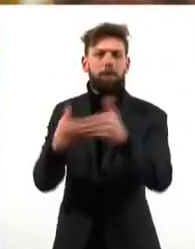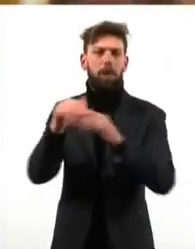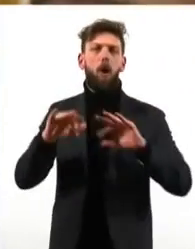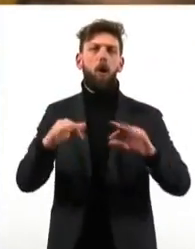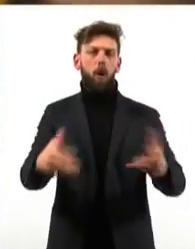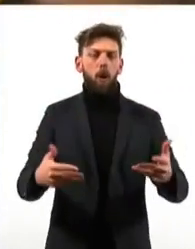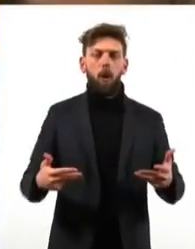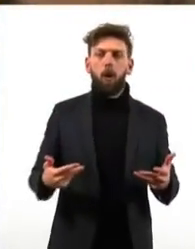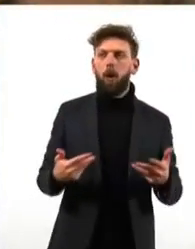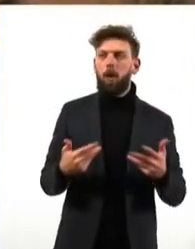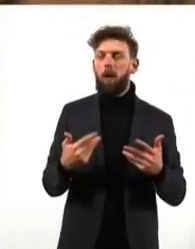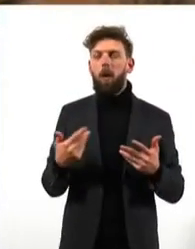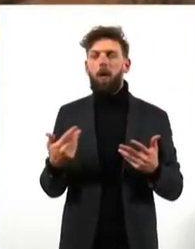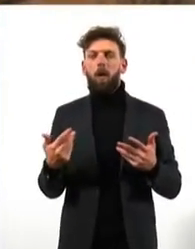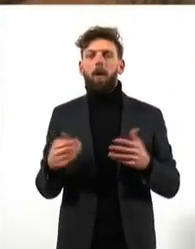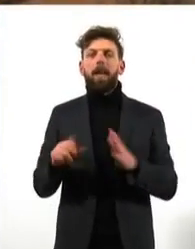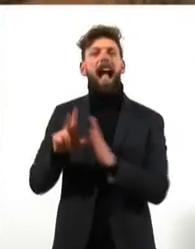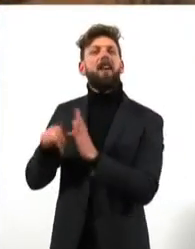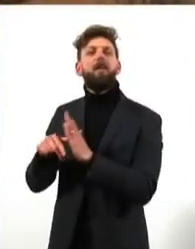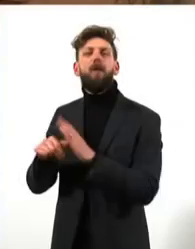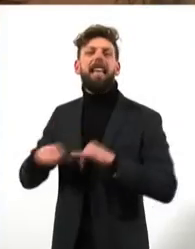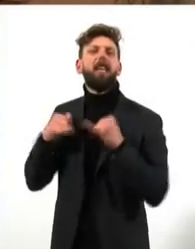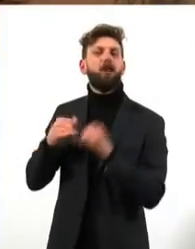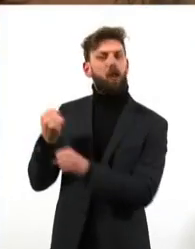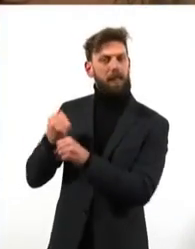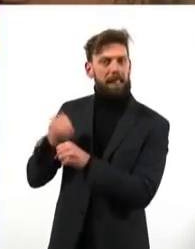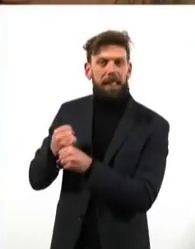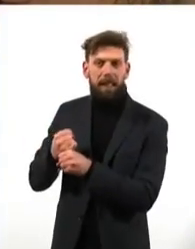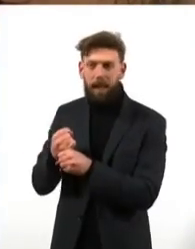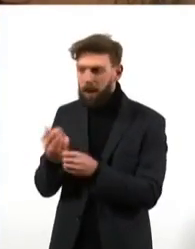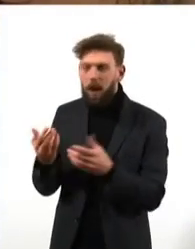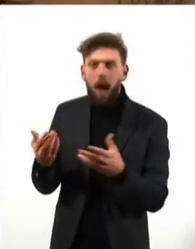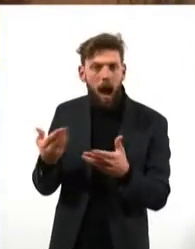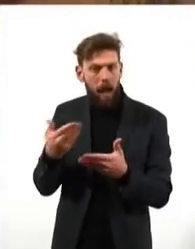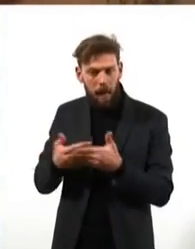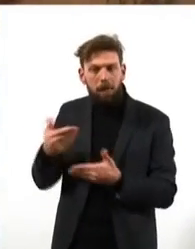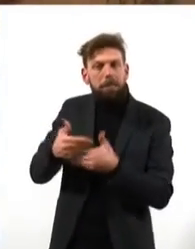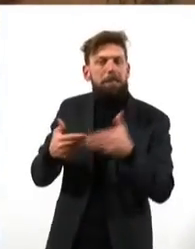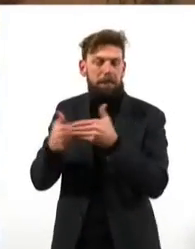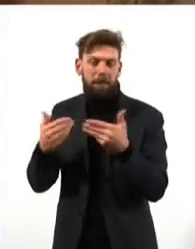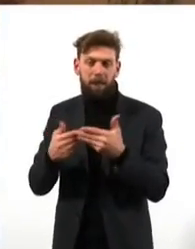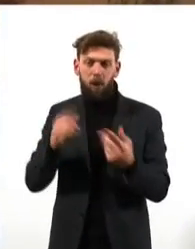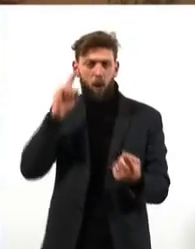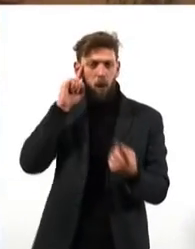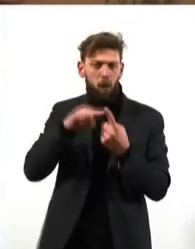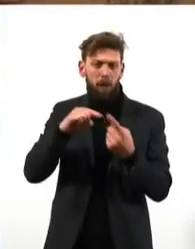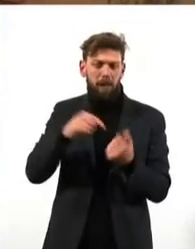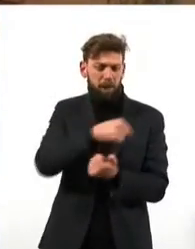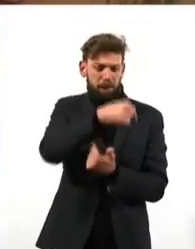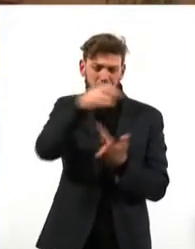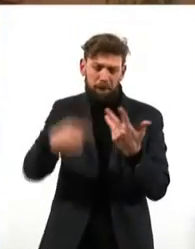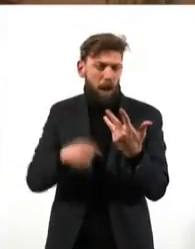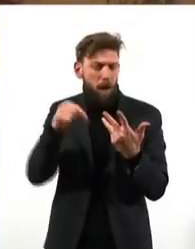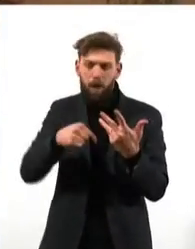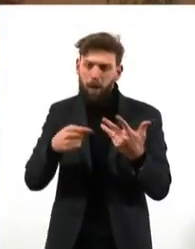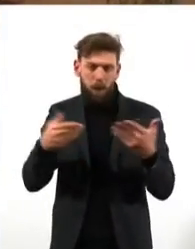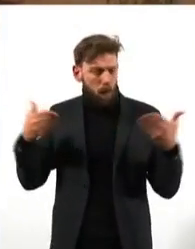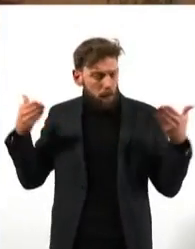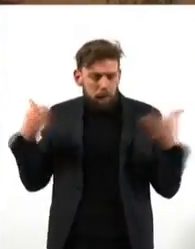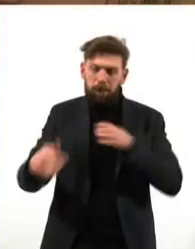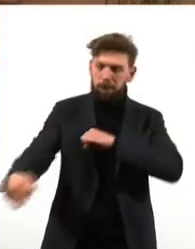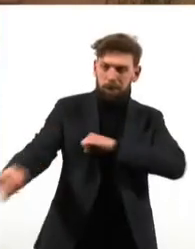Il y a encore, mais sous différentes formes, les foyers de jeunes travailleurs. Enfin, c'est tous ces sujets-là qu'il faut embrasser. Moi, je partage tout à fait ce que vous avez dit